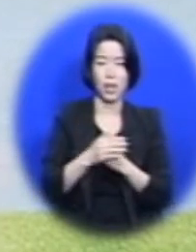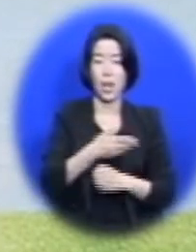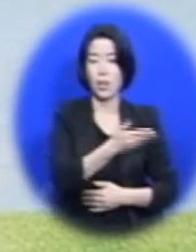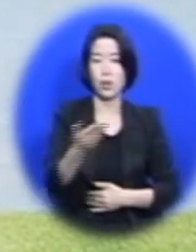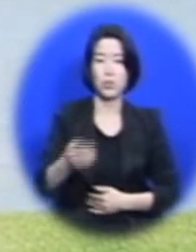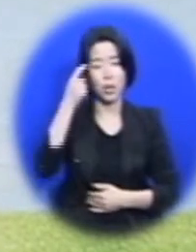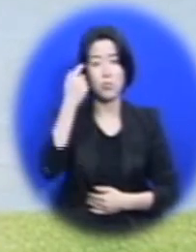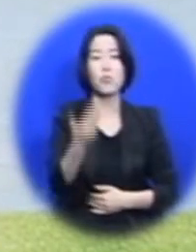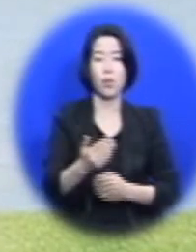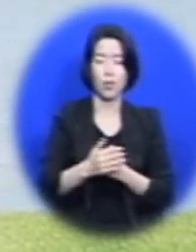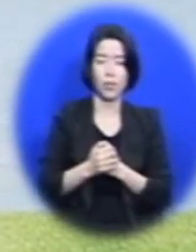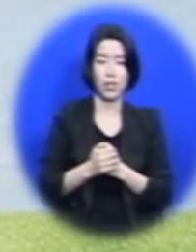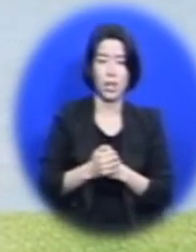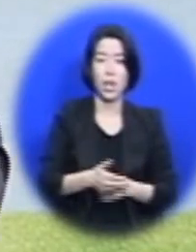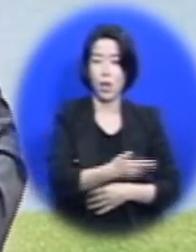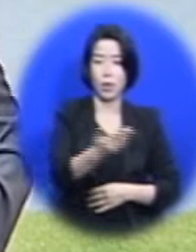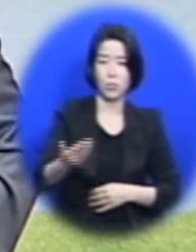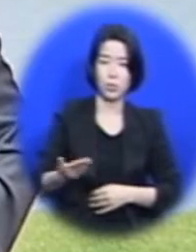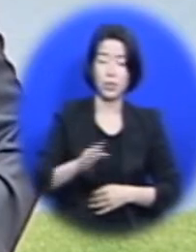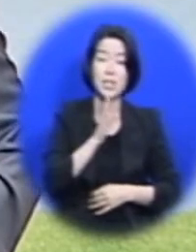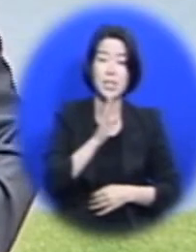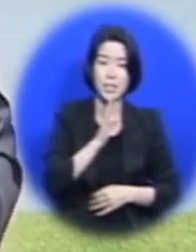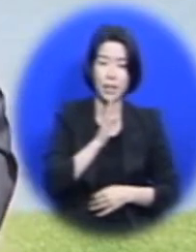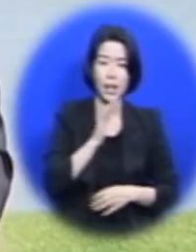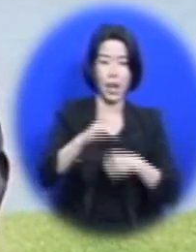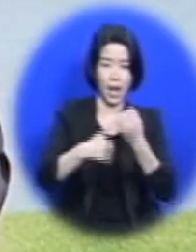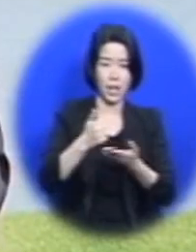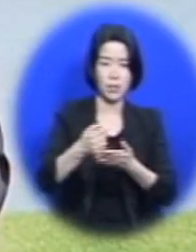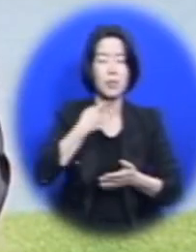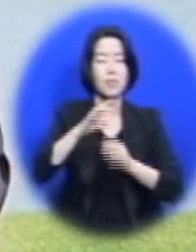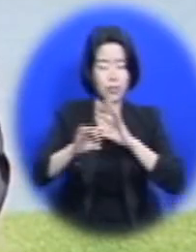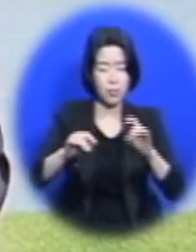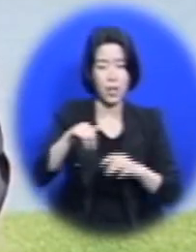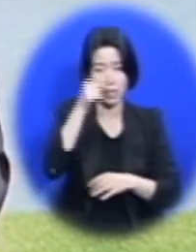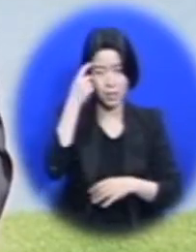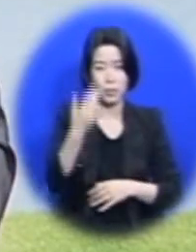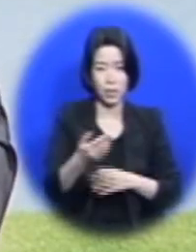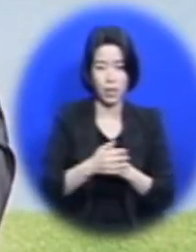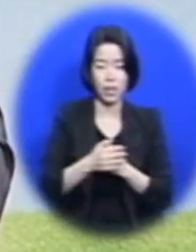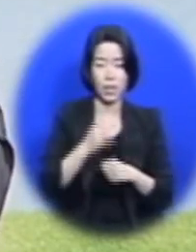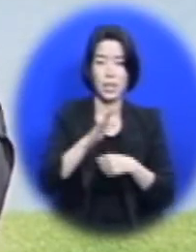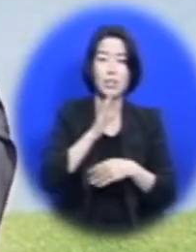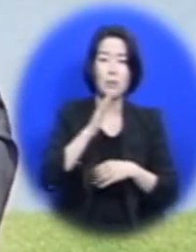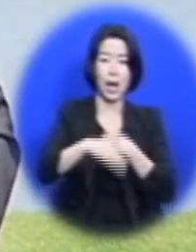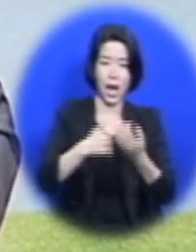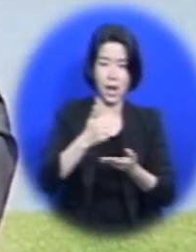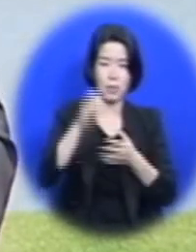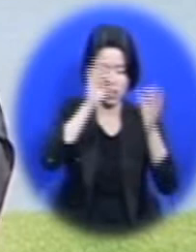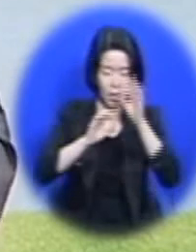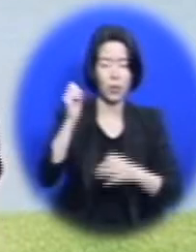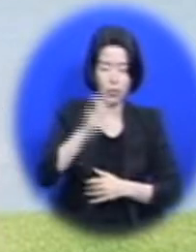여러분에게 한번 묻겠습니다. 여러분 진짜 하나님을 갈망하시는 정말 하나님을 찾고